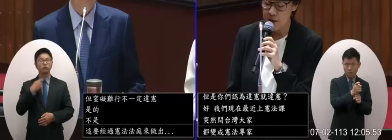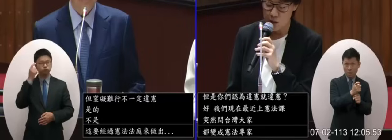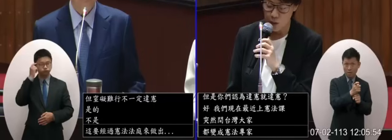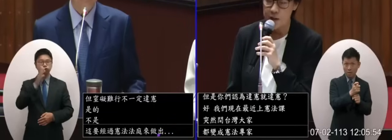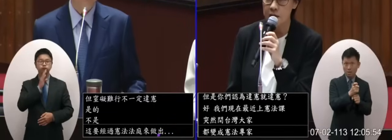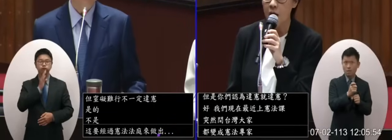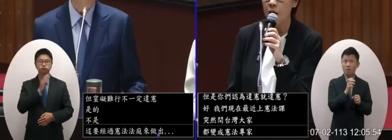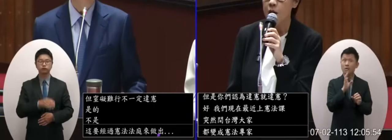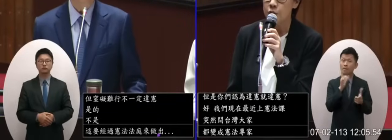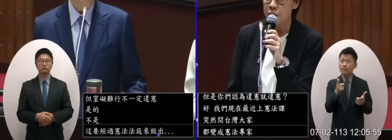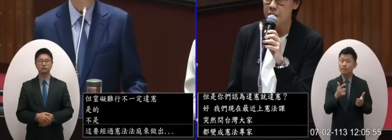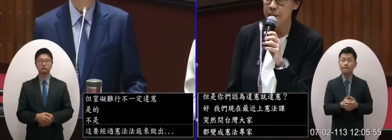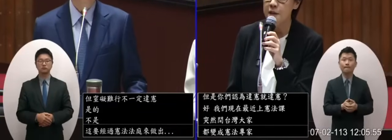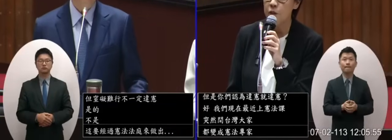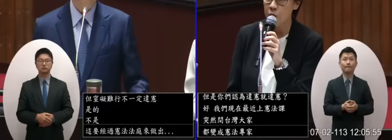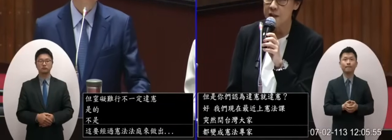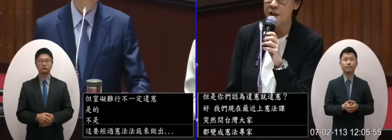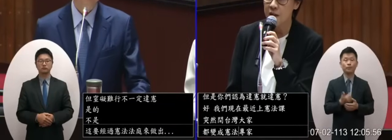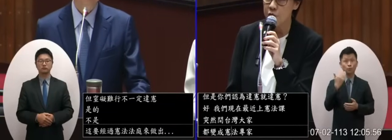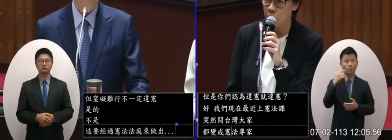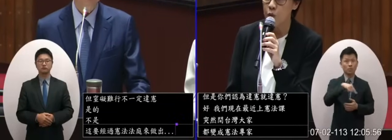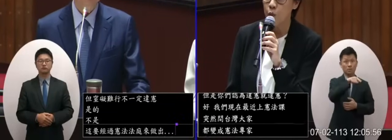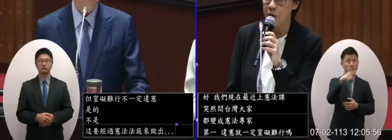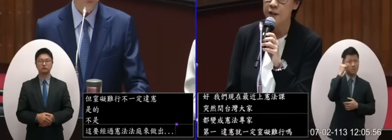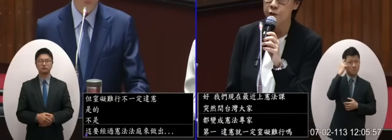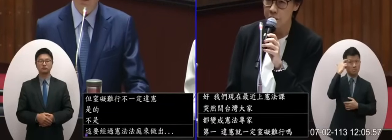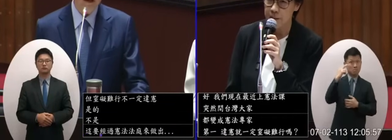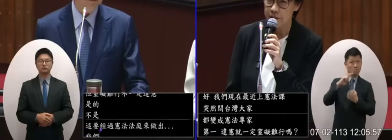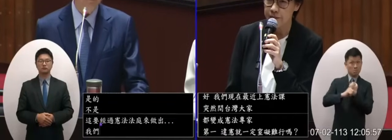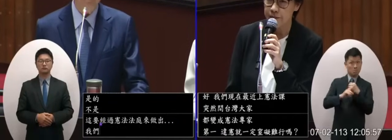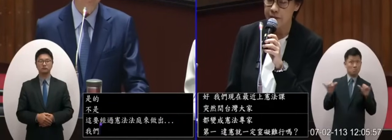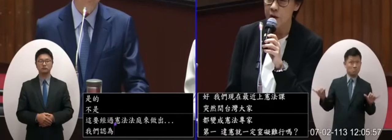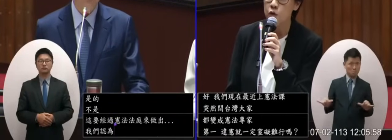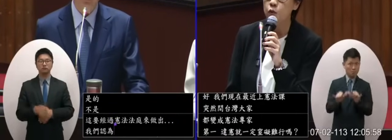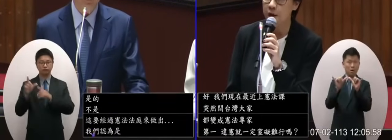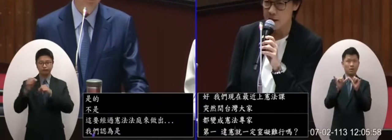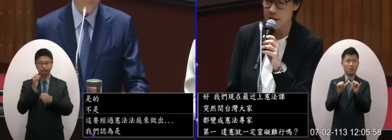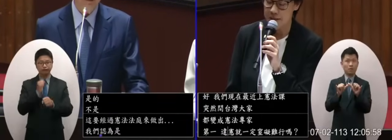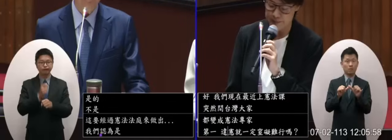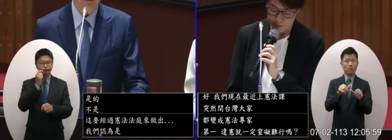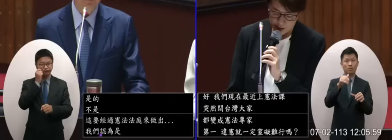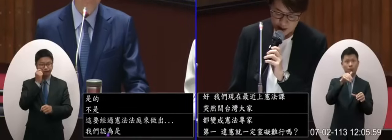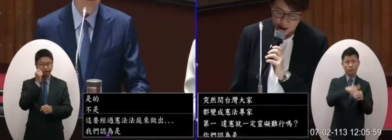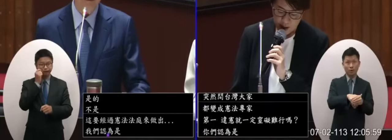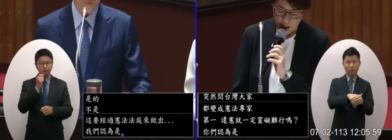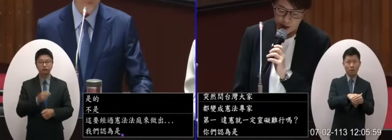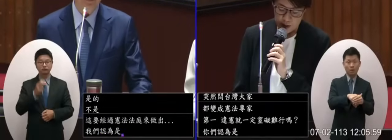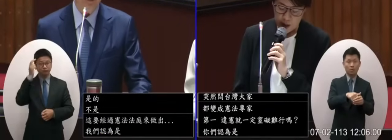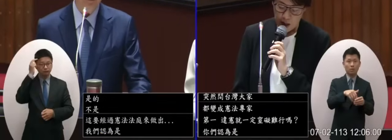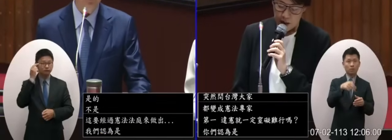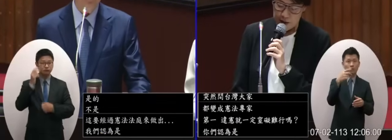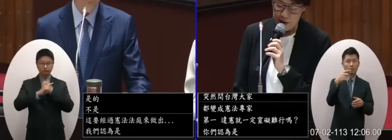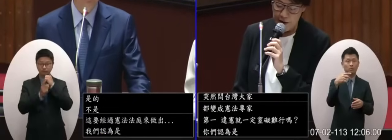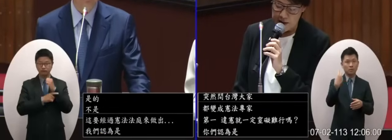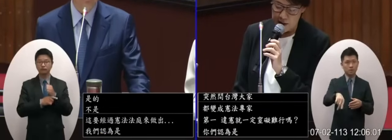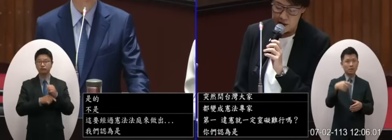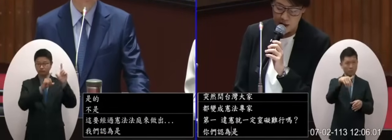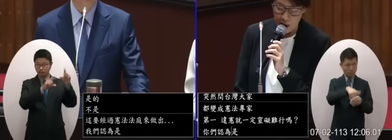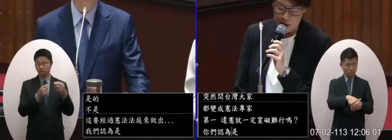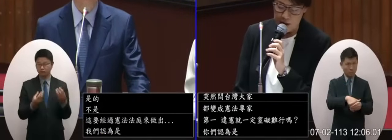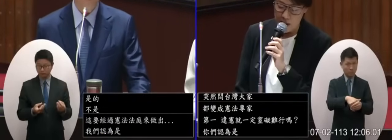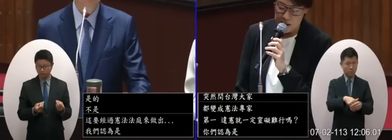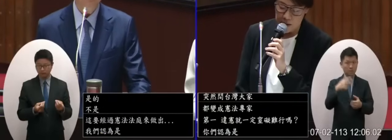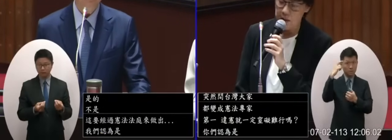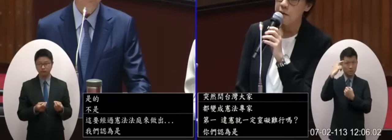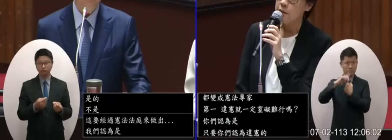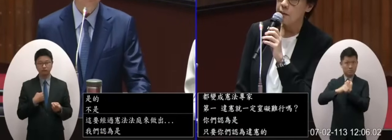你们认为是，所以只要你们认为违宪的，就会提复议， 无法执行， 就无法执行， 在没有宪法的依据下做任何的 立法行政。宪